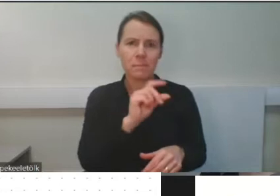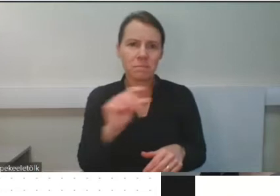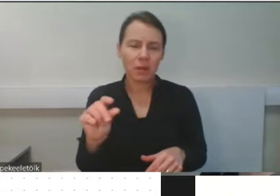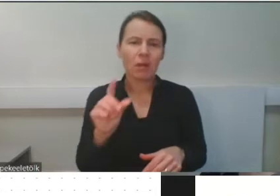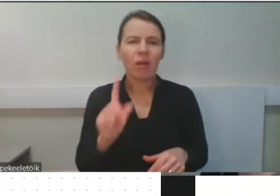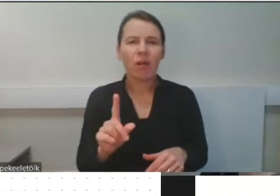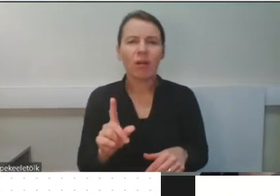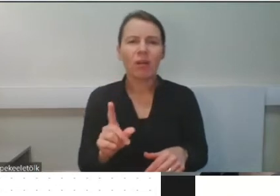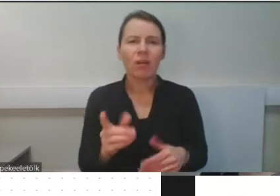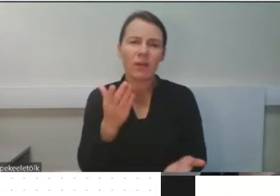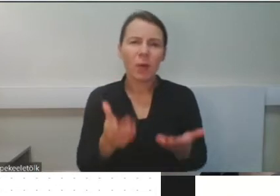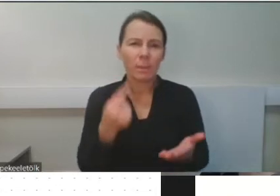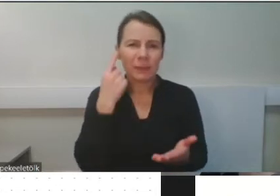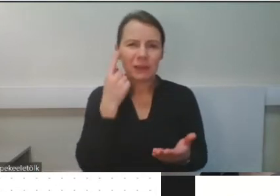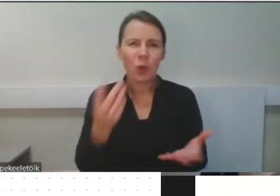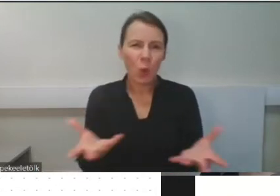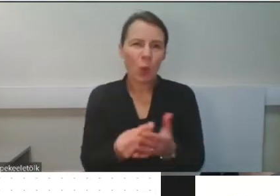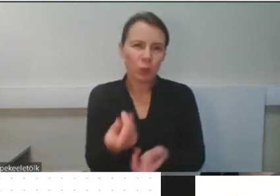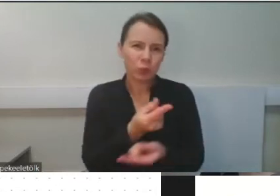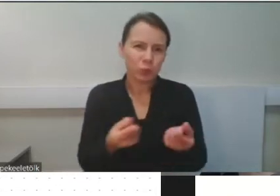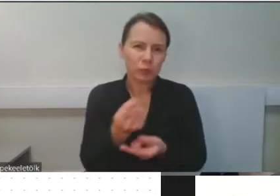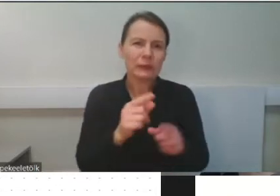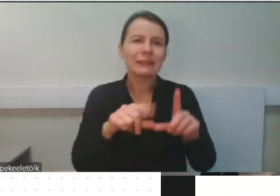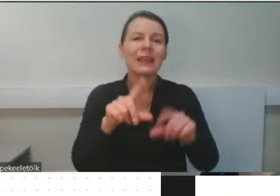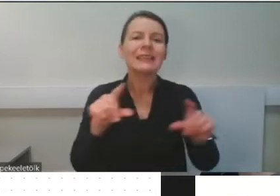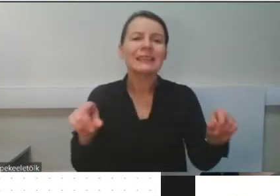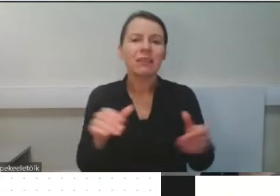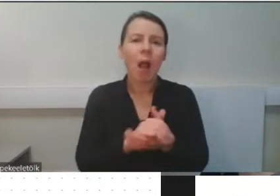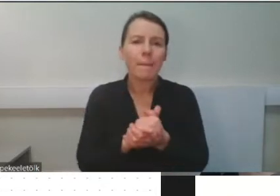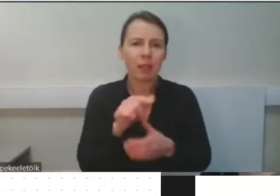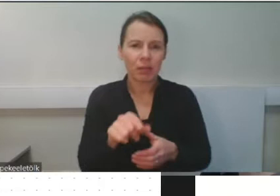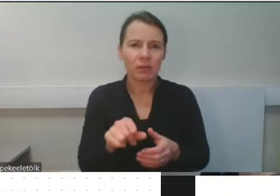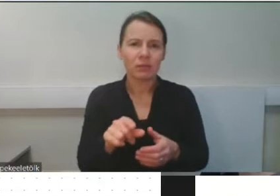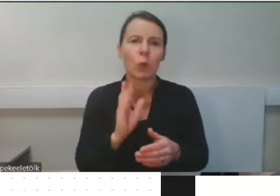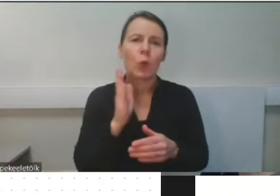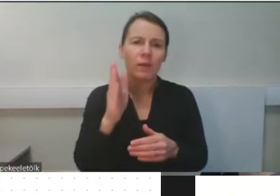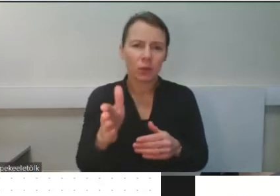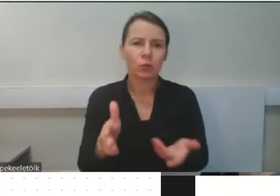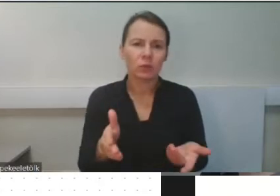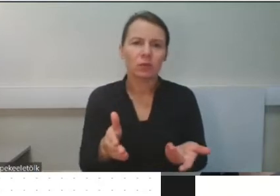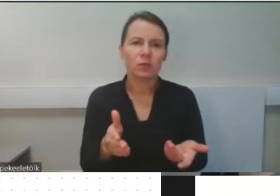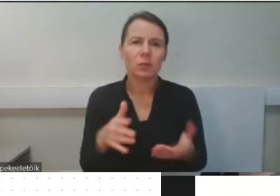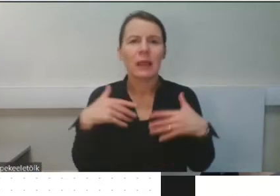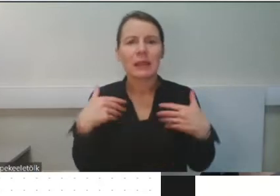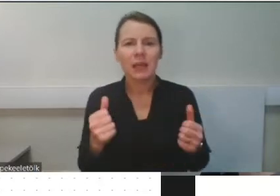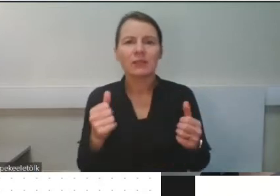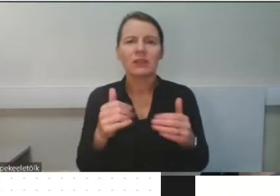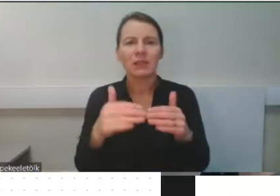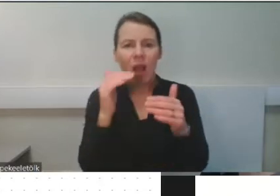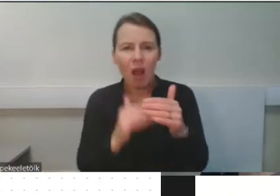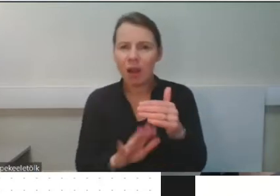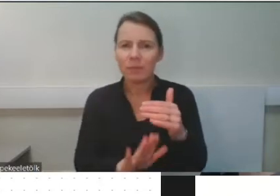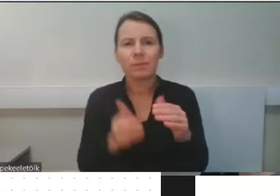haigus, et siis ta kuvab ette need tabelid ja need andmed, kus kohas